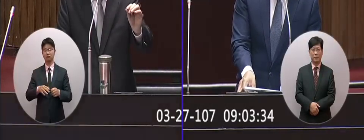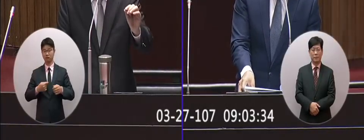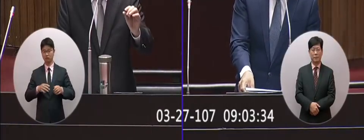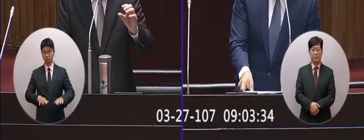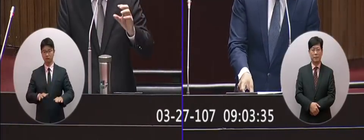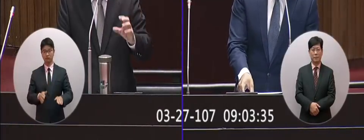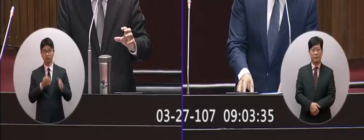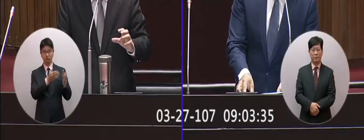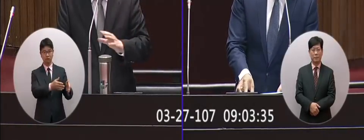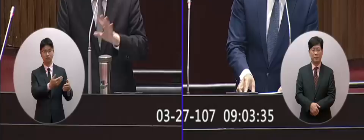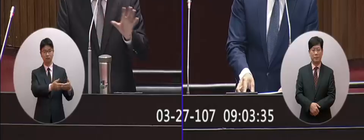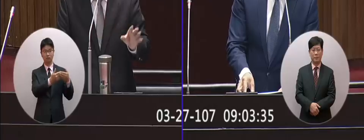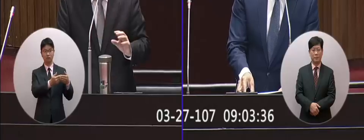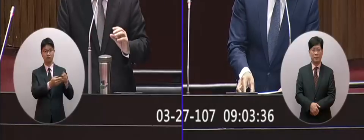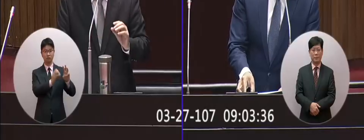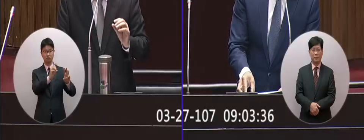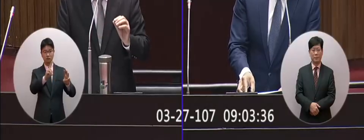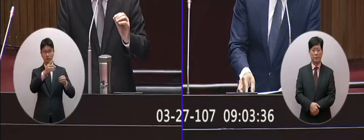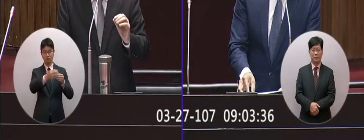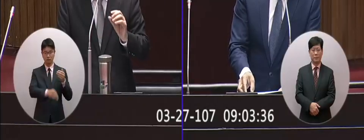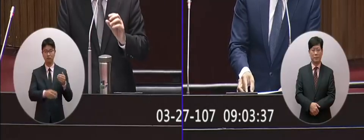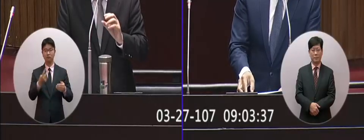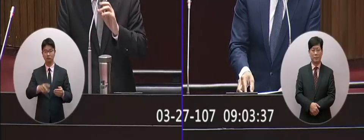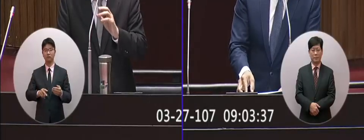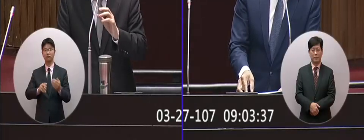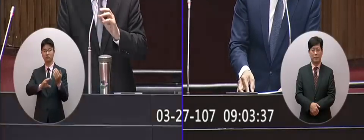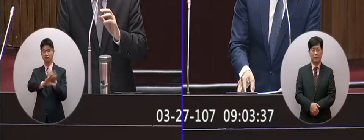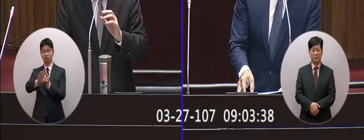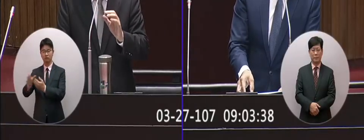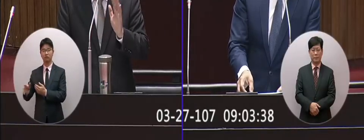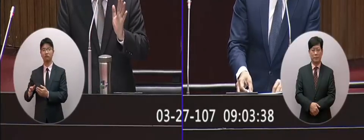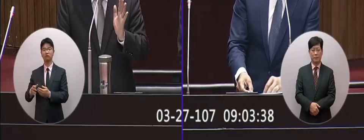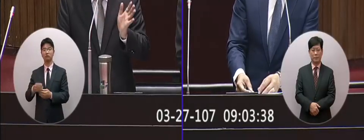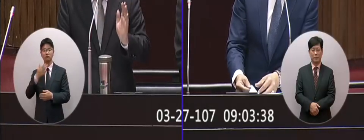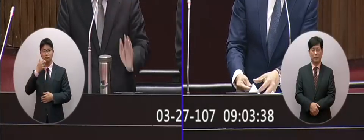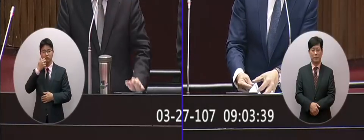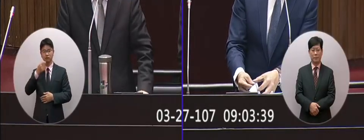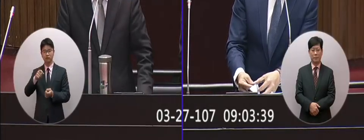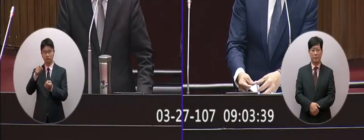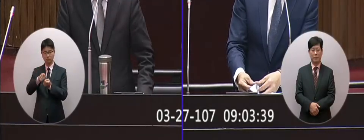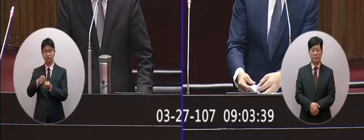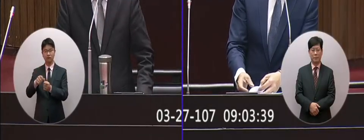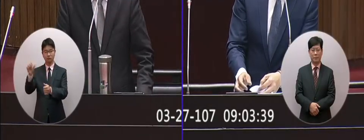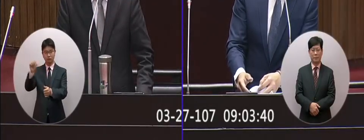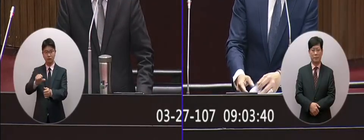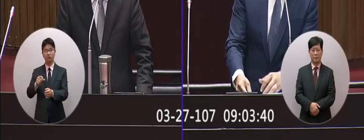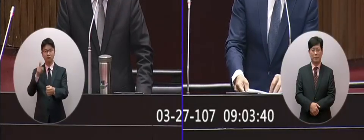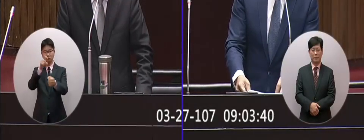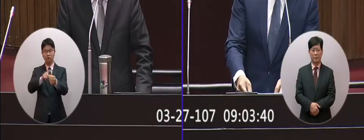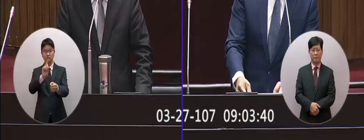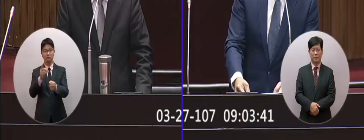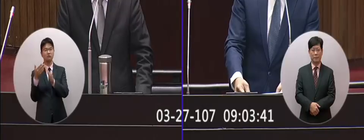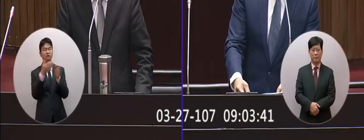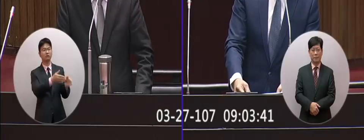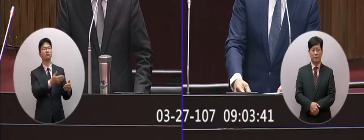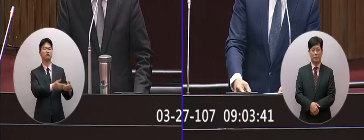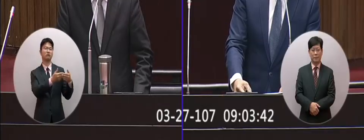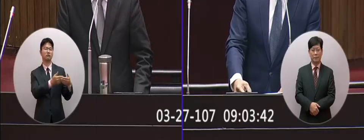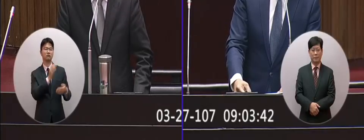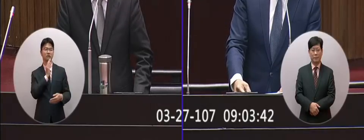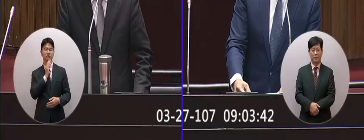国的301，或者是对全世界的钢铝的课税，目的都是为了中国。所以呢，这一